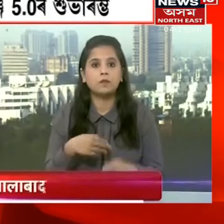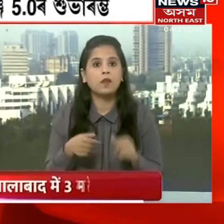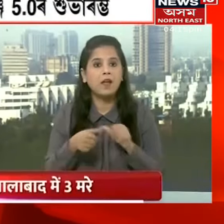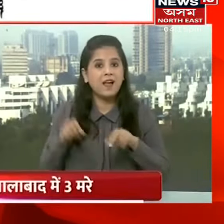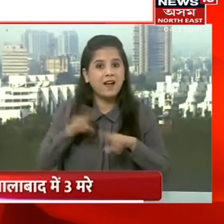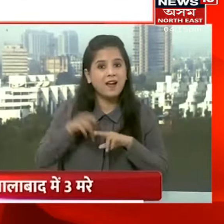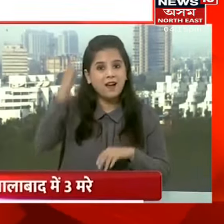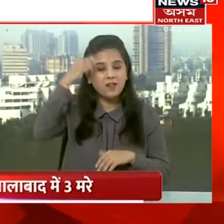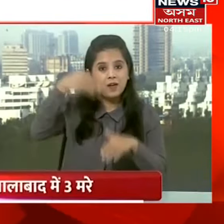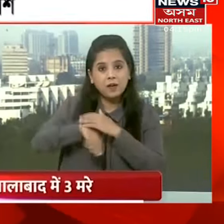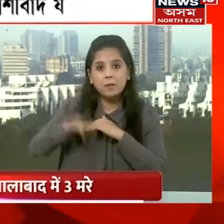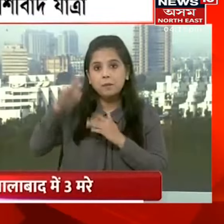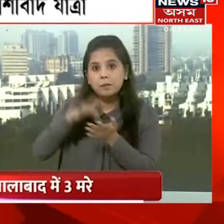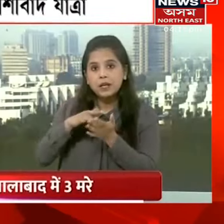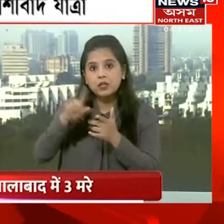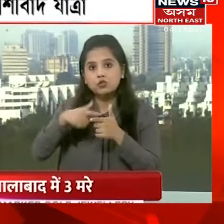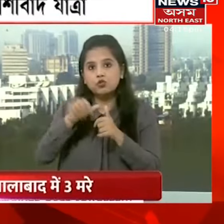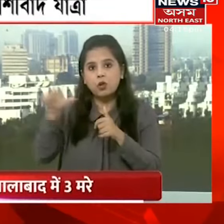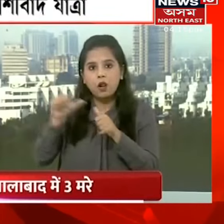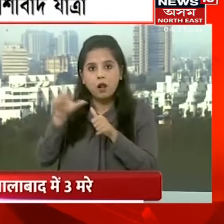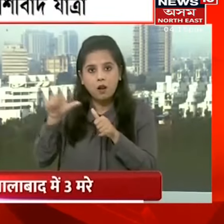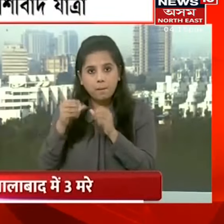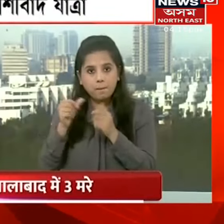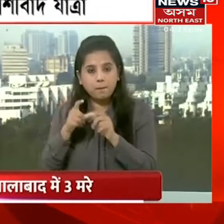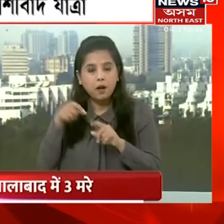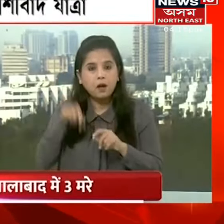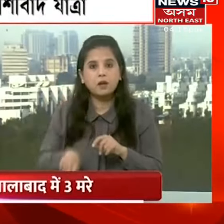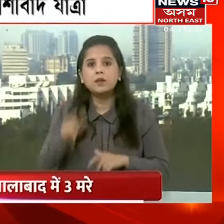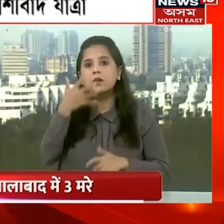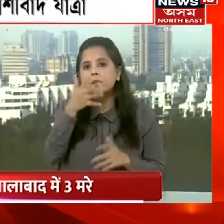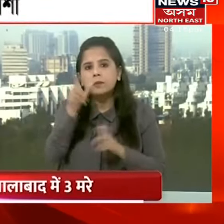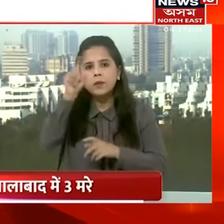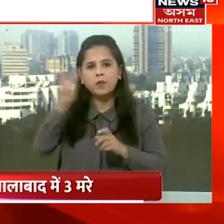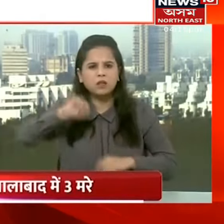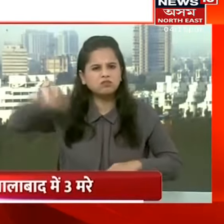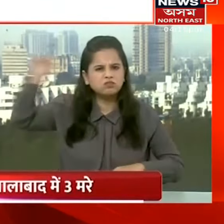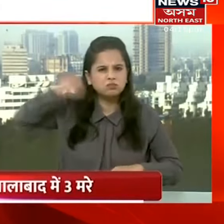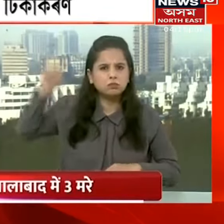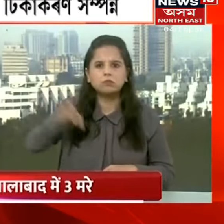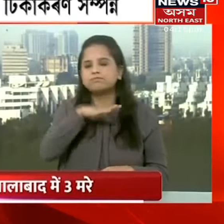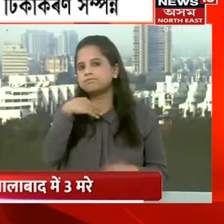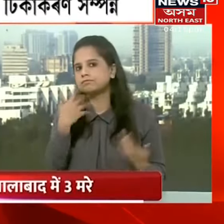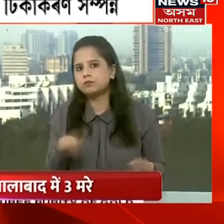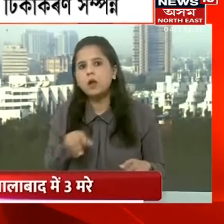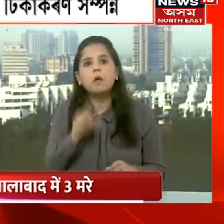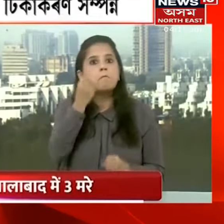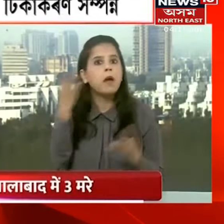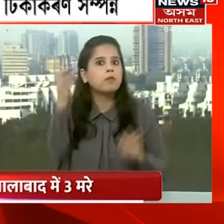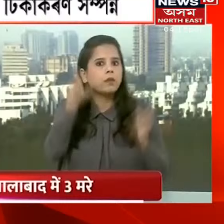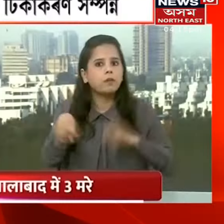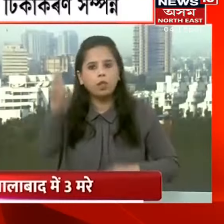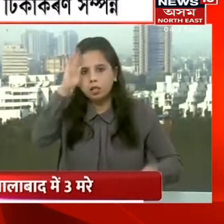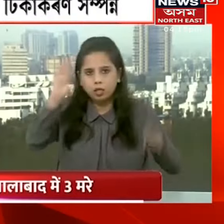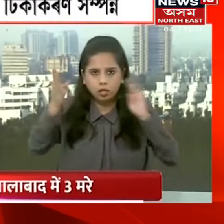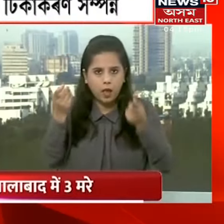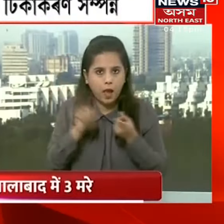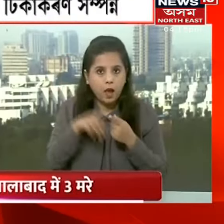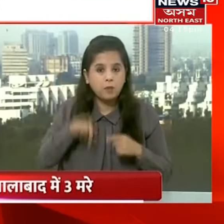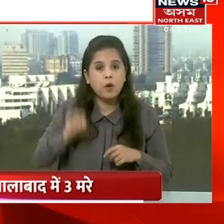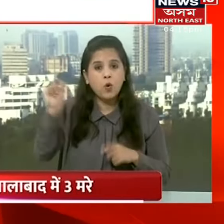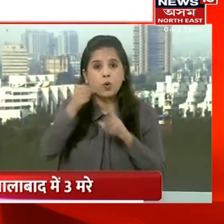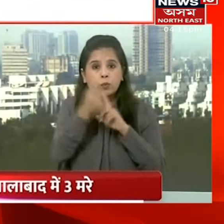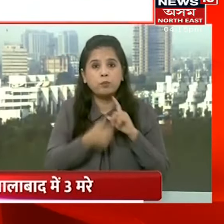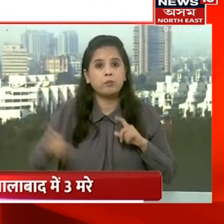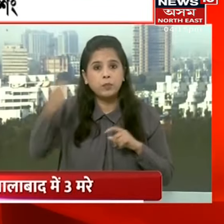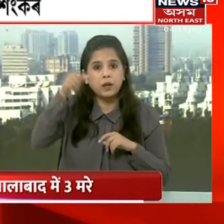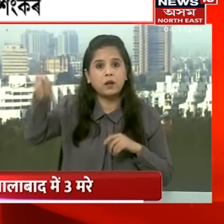अफगान शहर जलालाबाद में तालिबान विरोधी प्रदर्शनों में करीब 3 लोगों की मौत दर्जन भर घायल वहीं पूर्व राष्ट्रपति अशरफ गनी ने